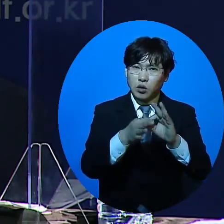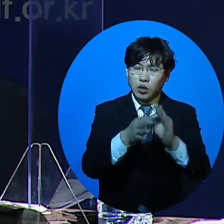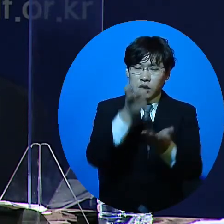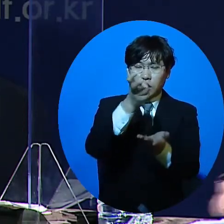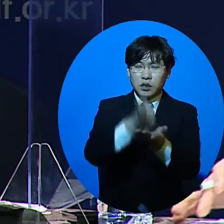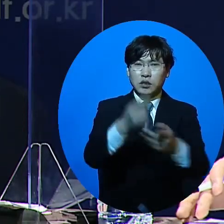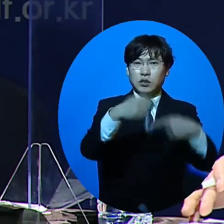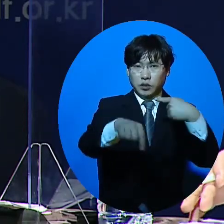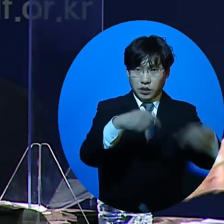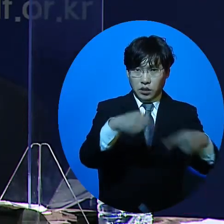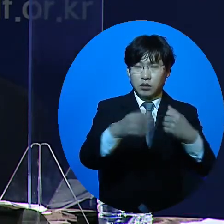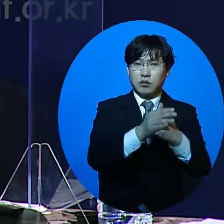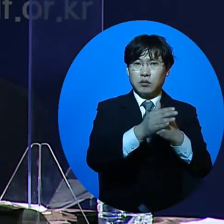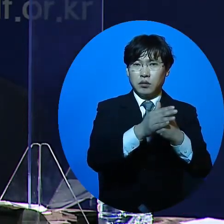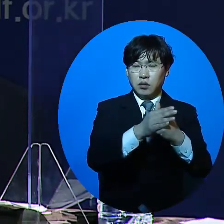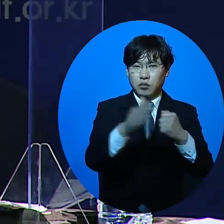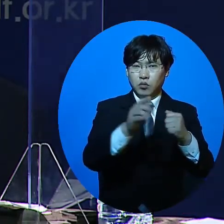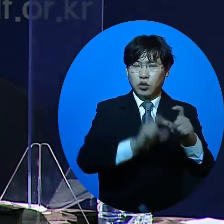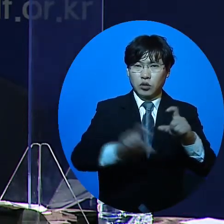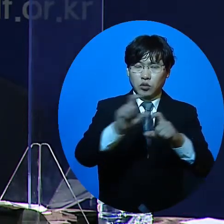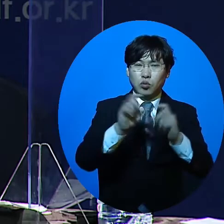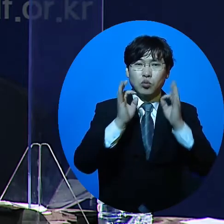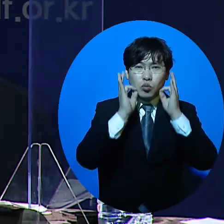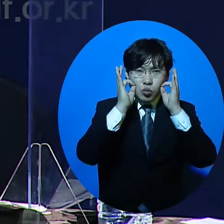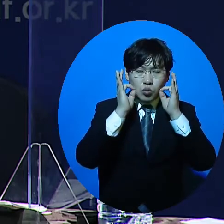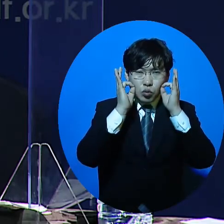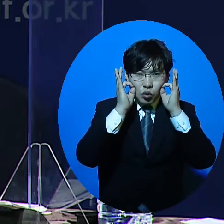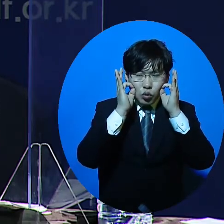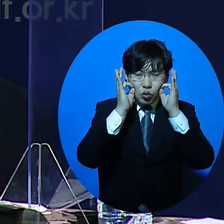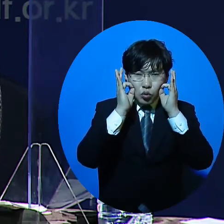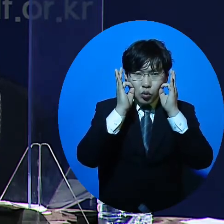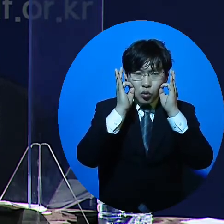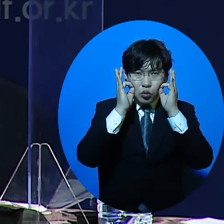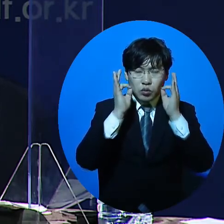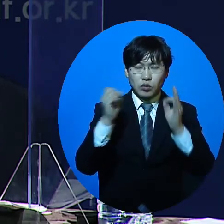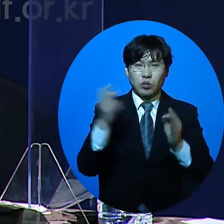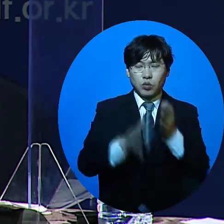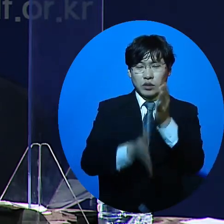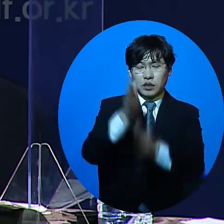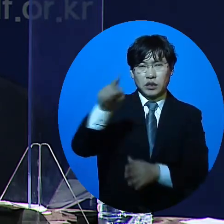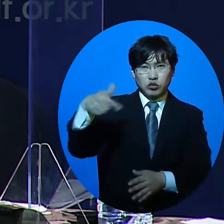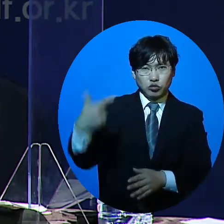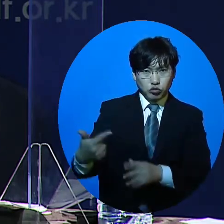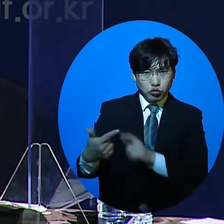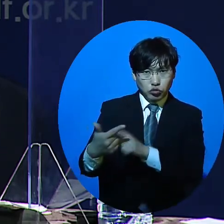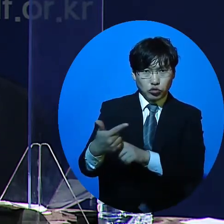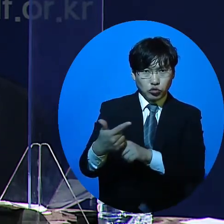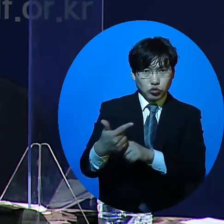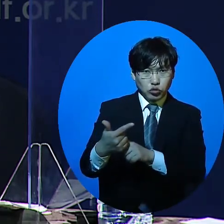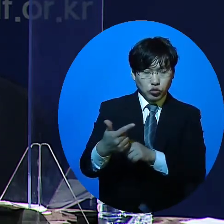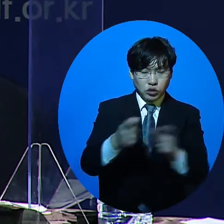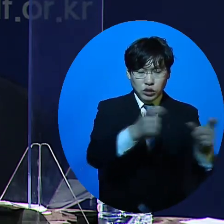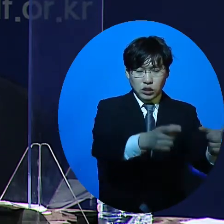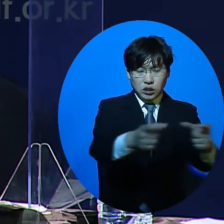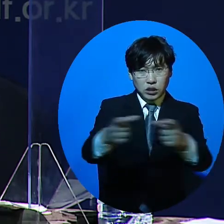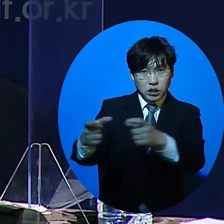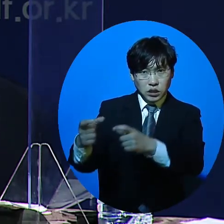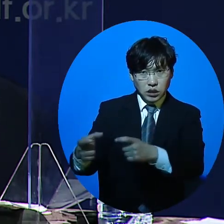정책인 만큼 어떤 지자체, 시군구, 작은 단위의